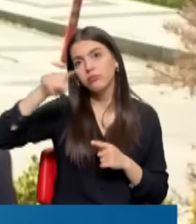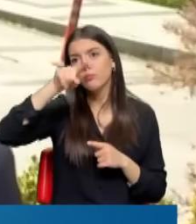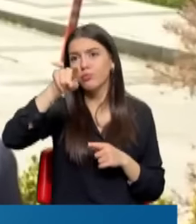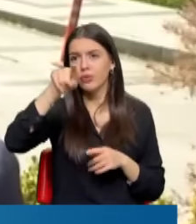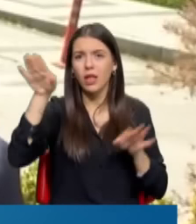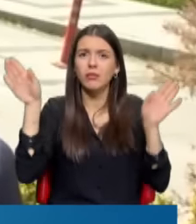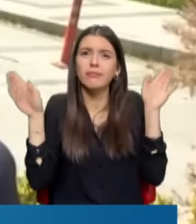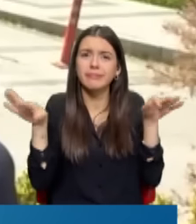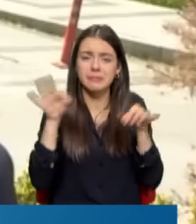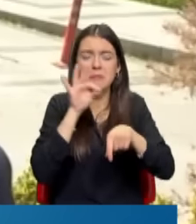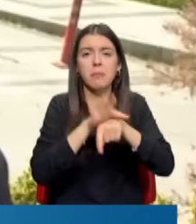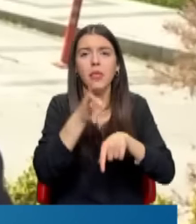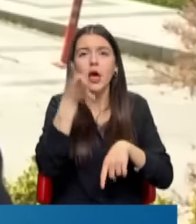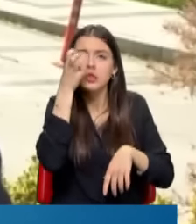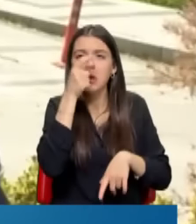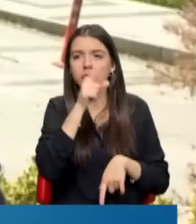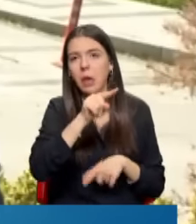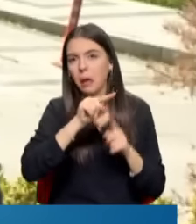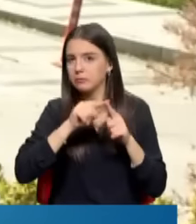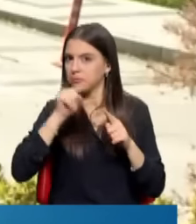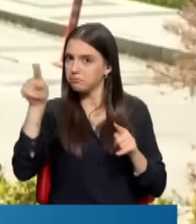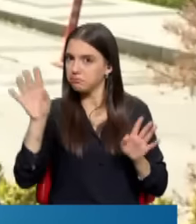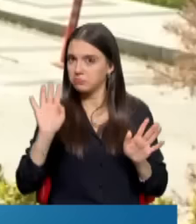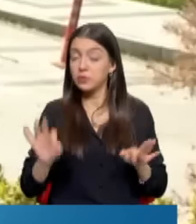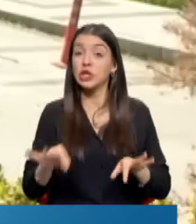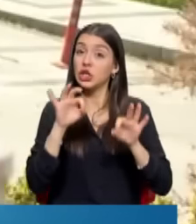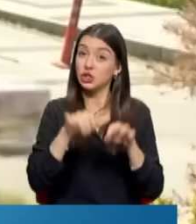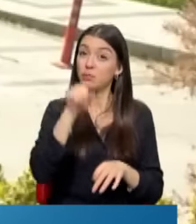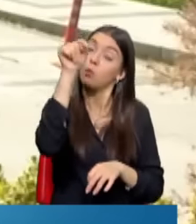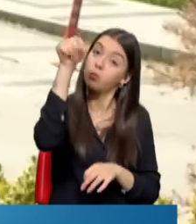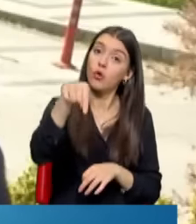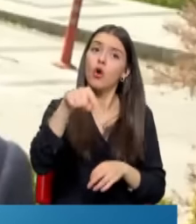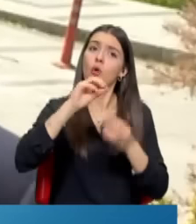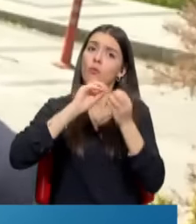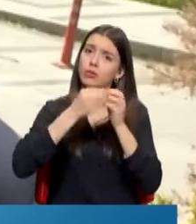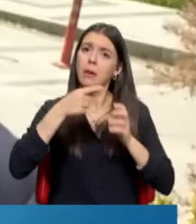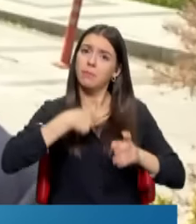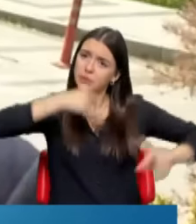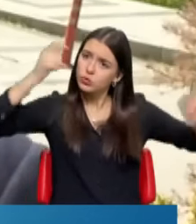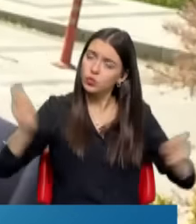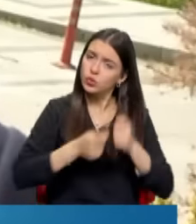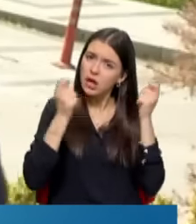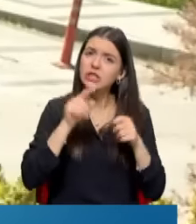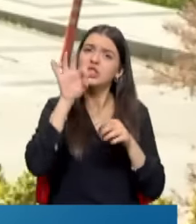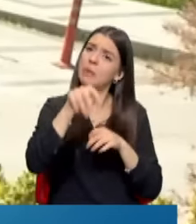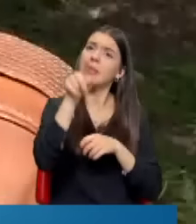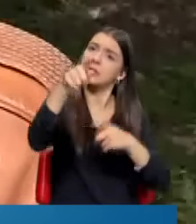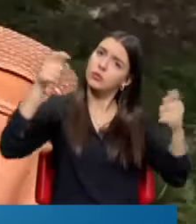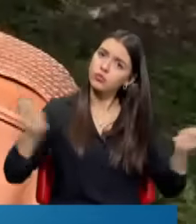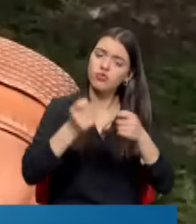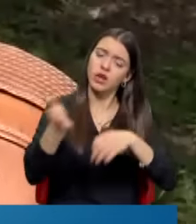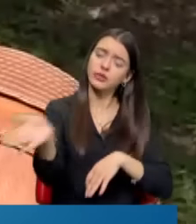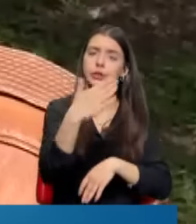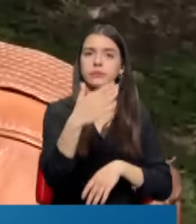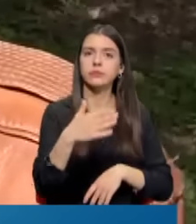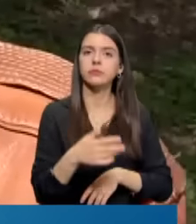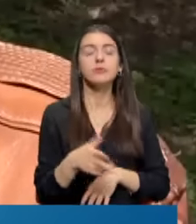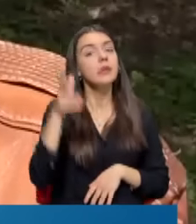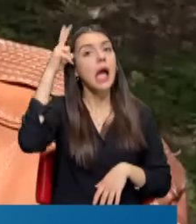uçması Sayın Erdoğan 4 saatte. Şimdi bu problemle biz uğraştık. Bundan sonra da siz uğraşın. Amerikalı